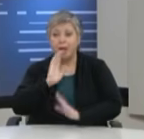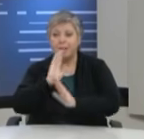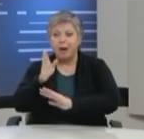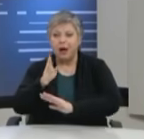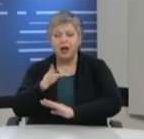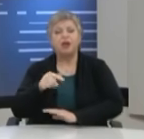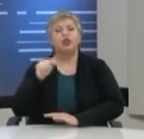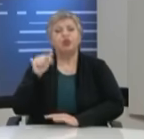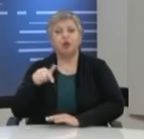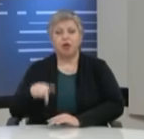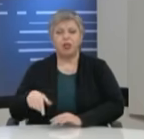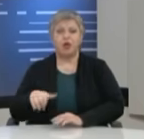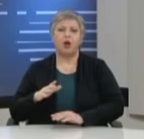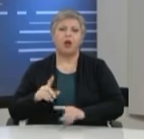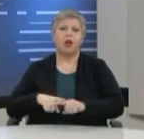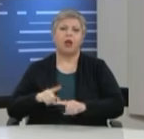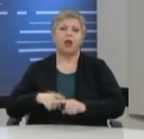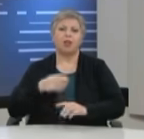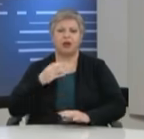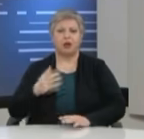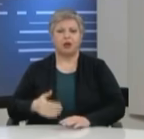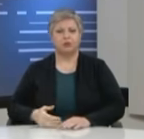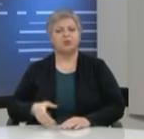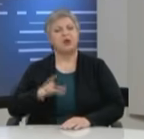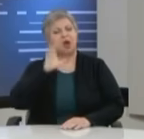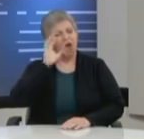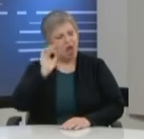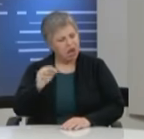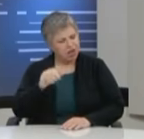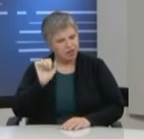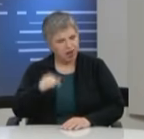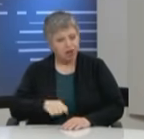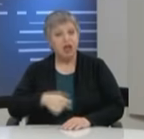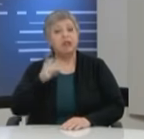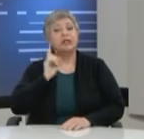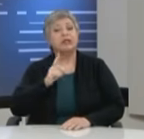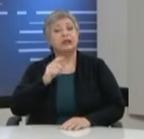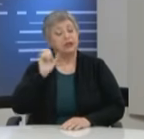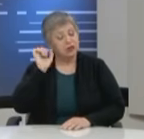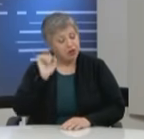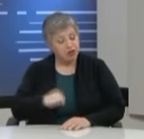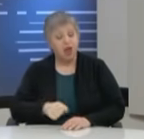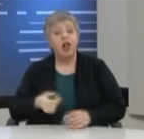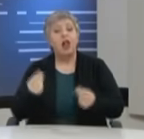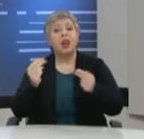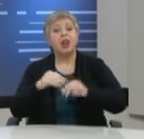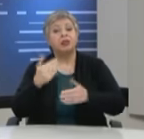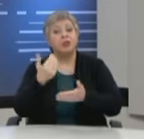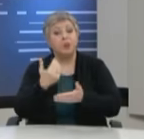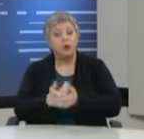την αλήθεια. Ασκήσαμε κριτική. Αντιπροτείναμε λύσεις. Ενημερώσαμε τους εταίρους